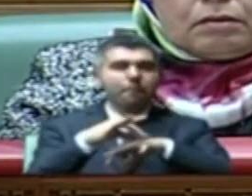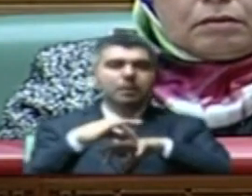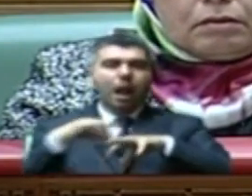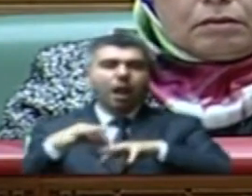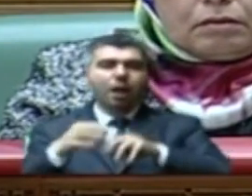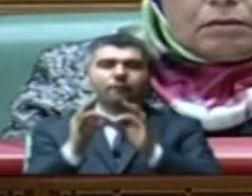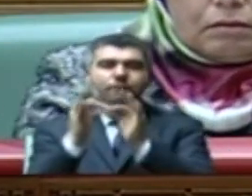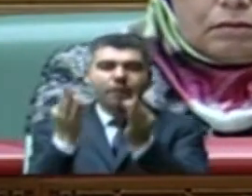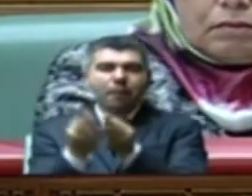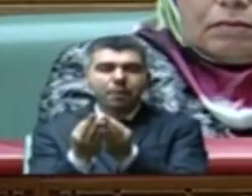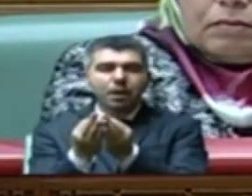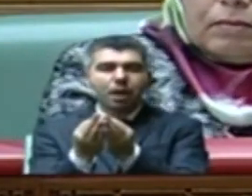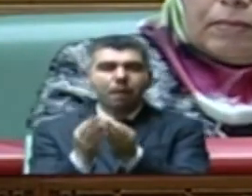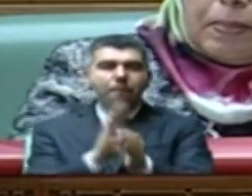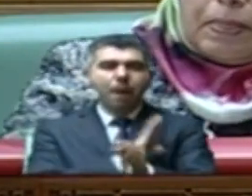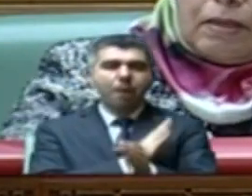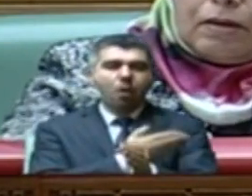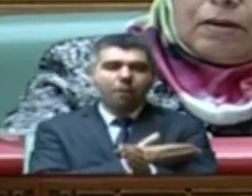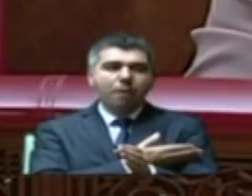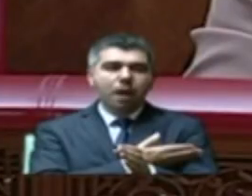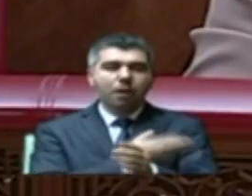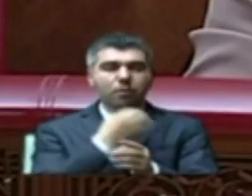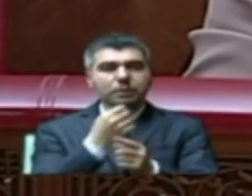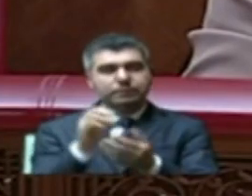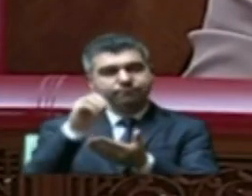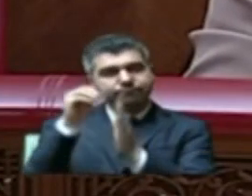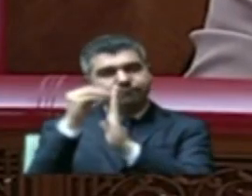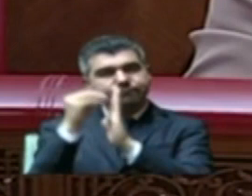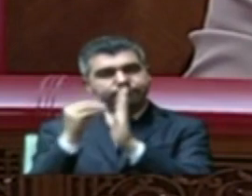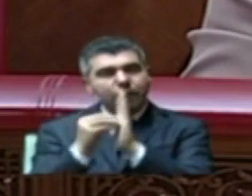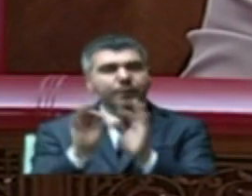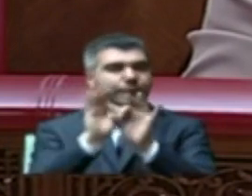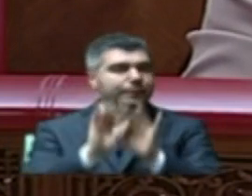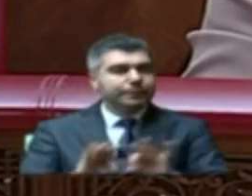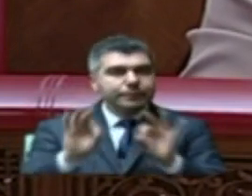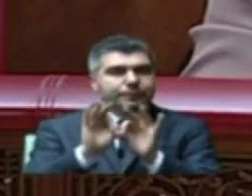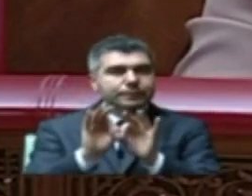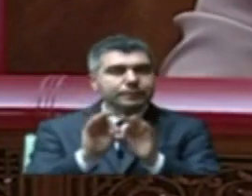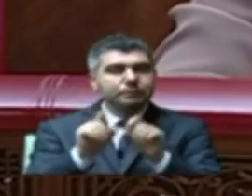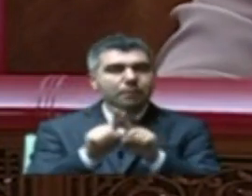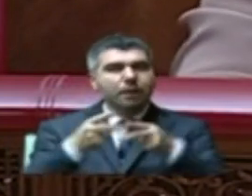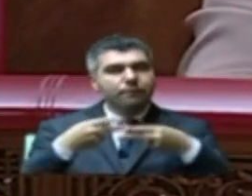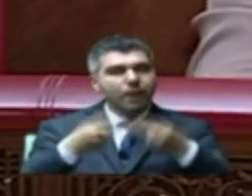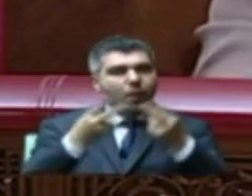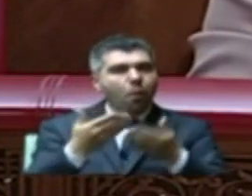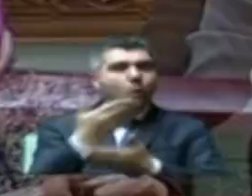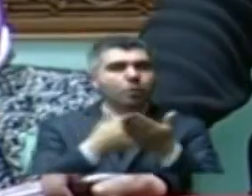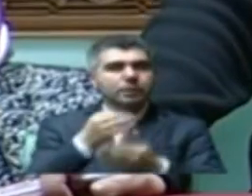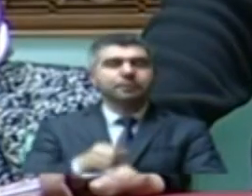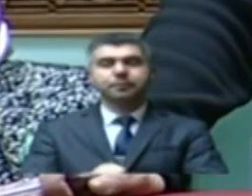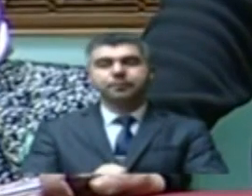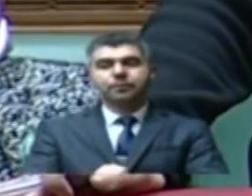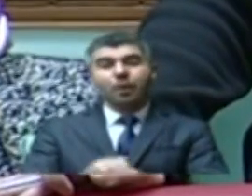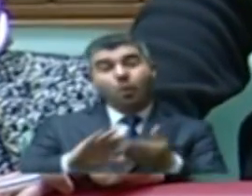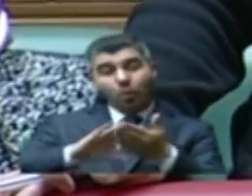والعنف الأبوي والهدر المدرسي وتدني الوعي في وقصور التنشئة والتوجيه.